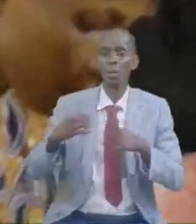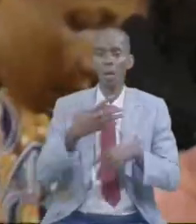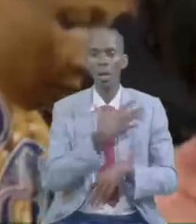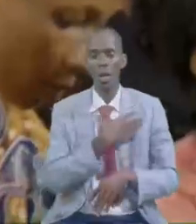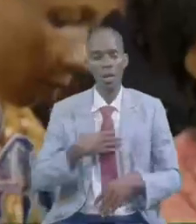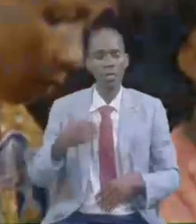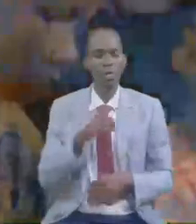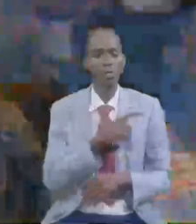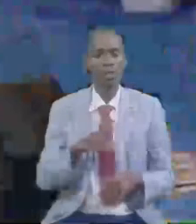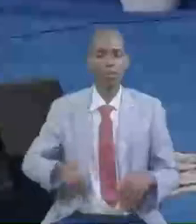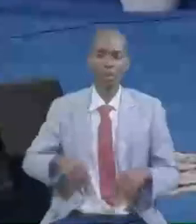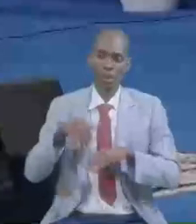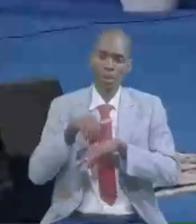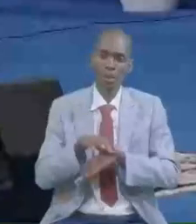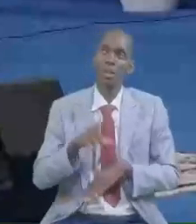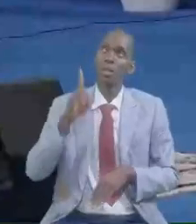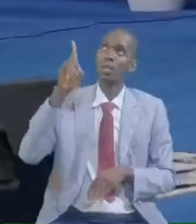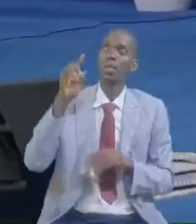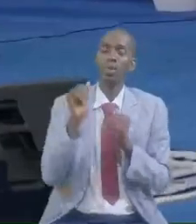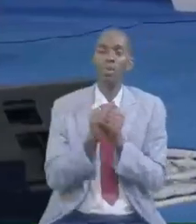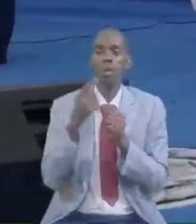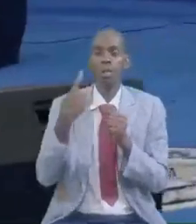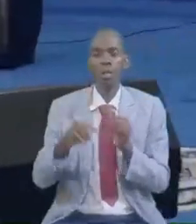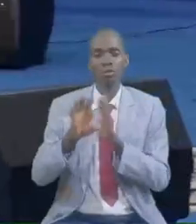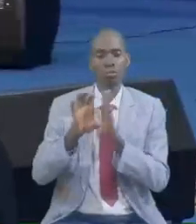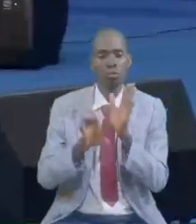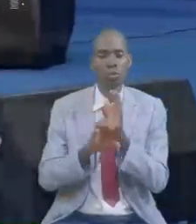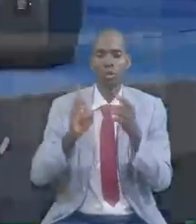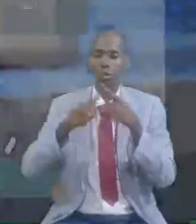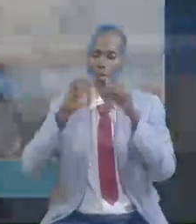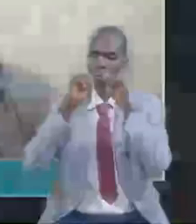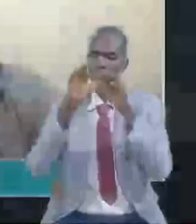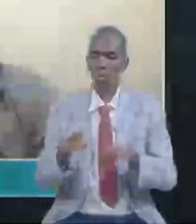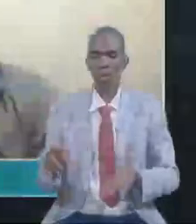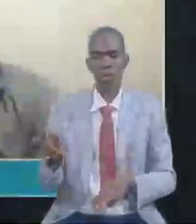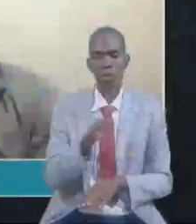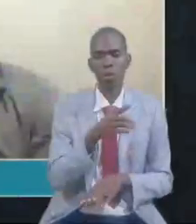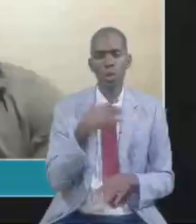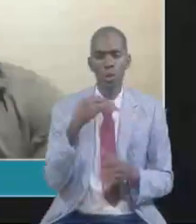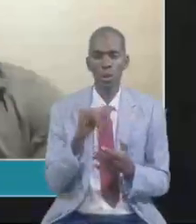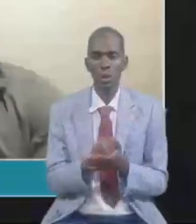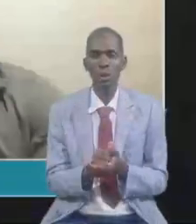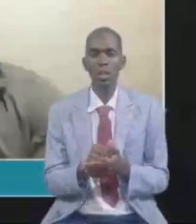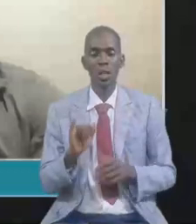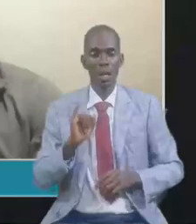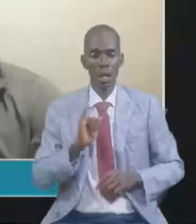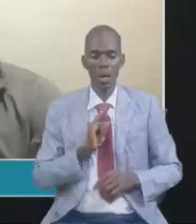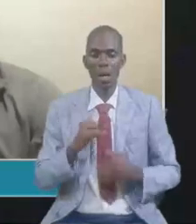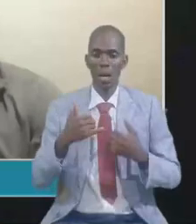l'a envoyé avec l'ordre de te bénir. Et il dit, j'ai reçu l'ordre